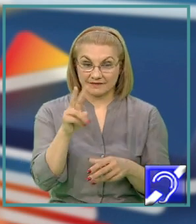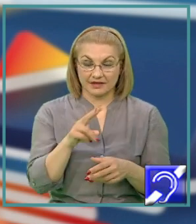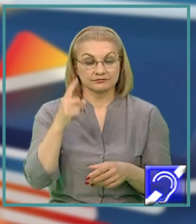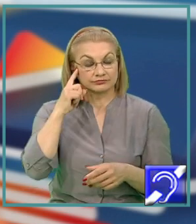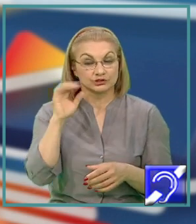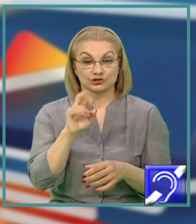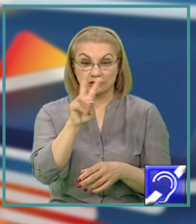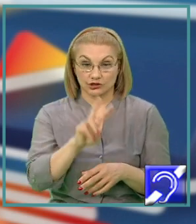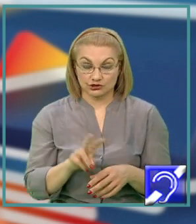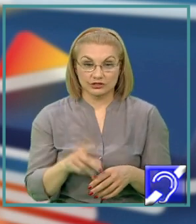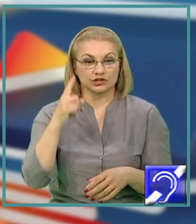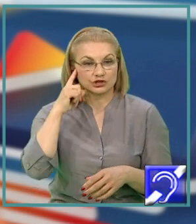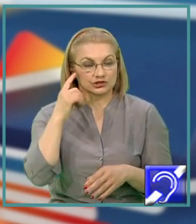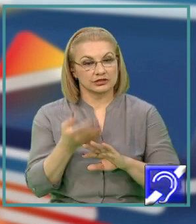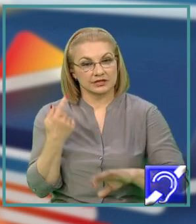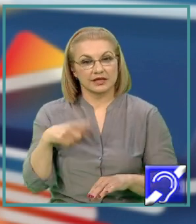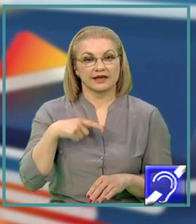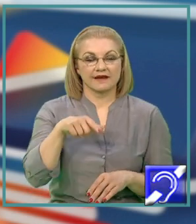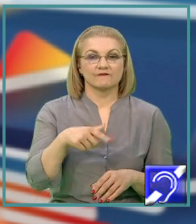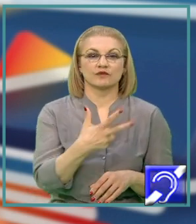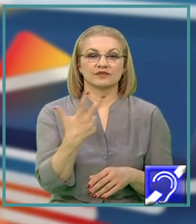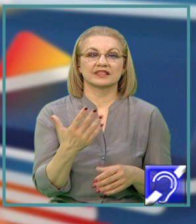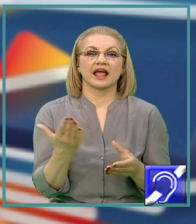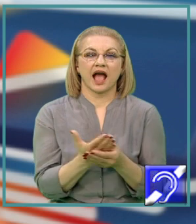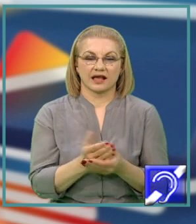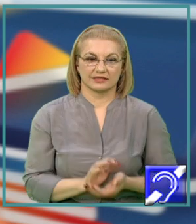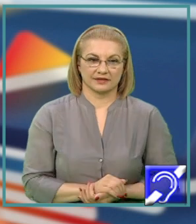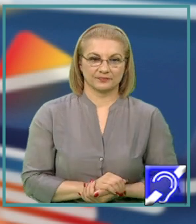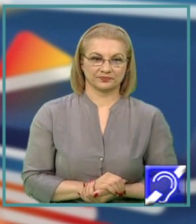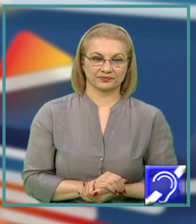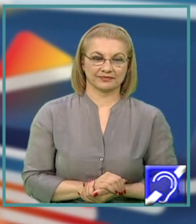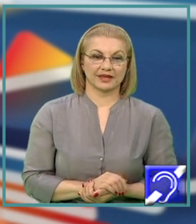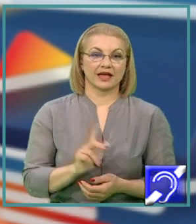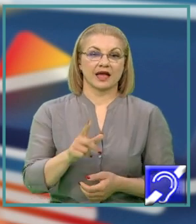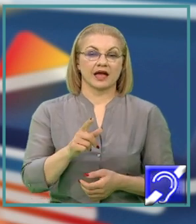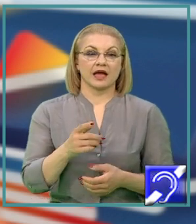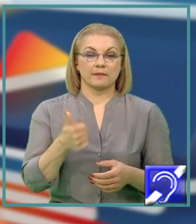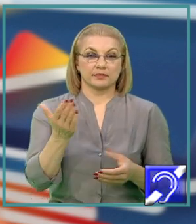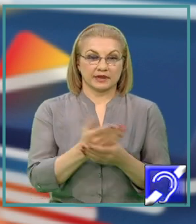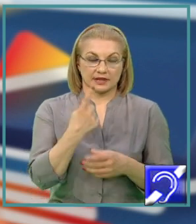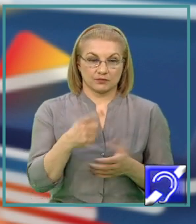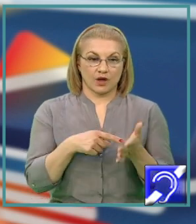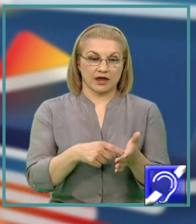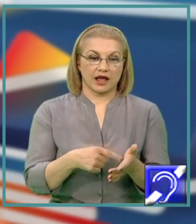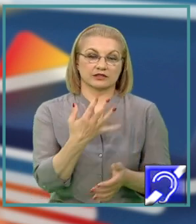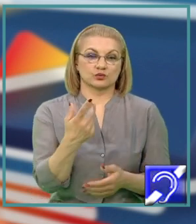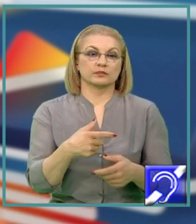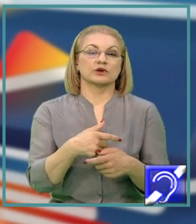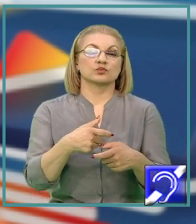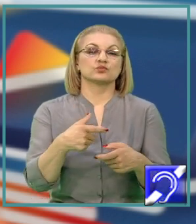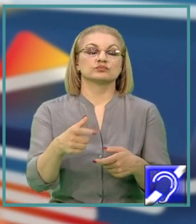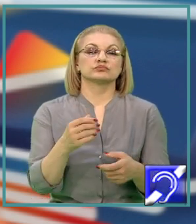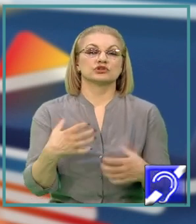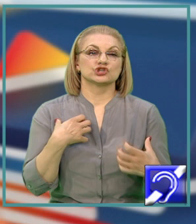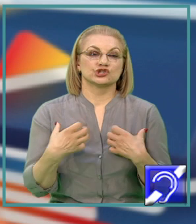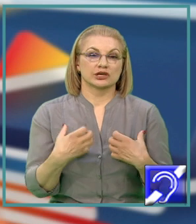trebuie să știe că piesa se desfășoară în trei acte. Actului întâi corespunde un număr de scene. Eu am citit din